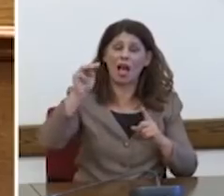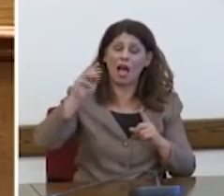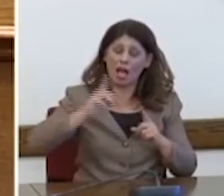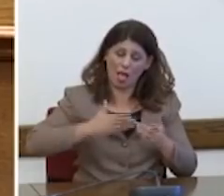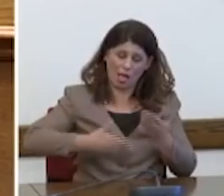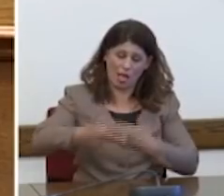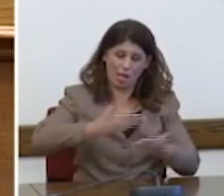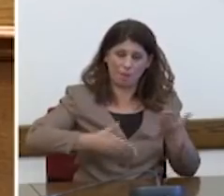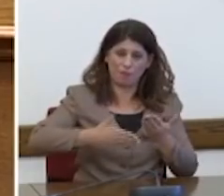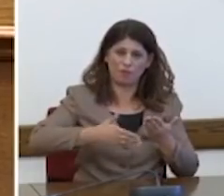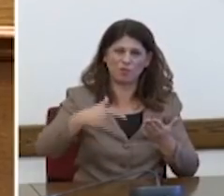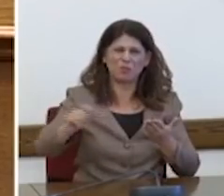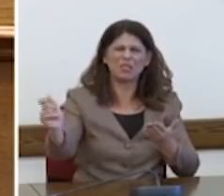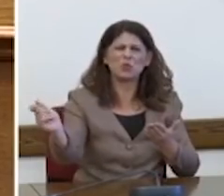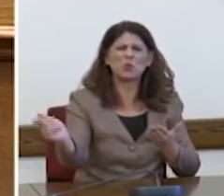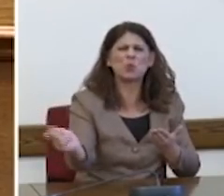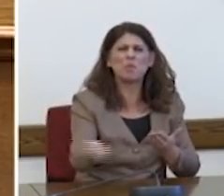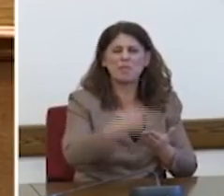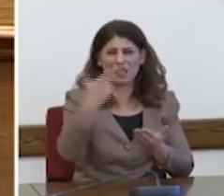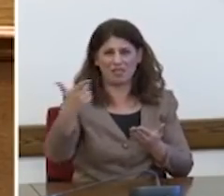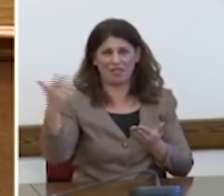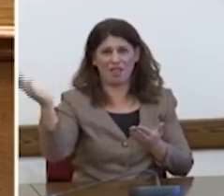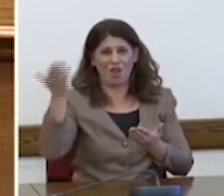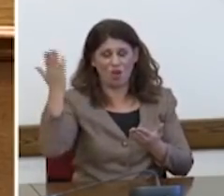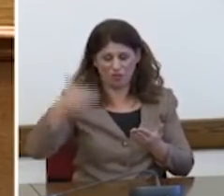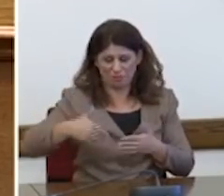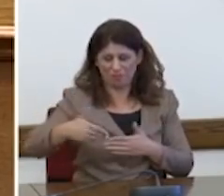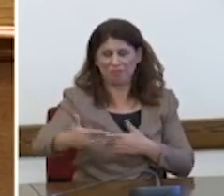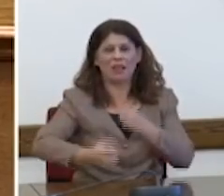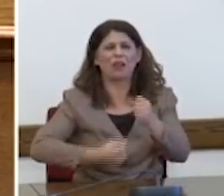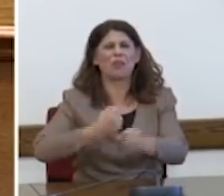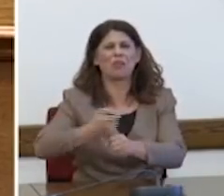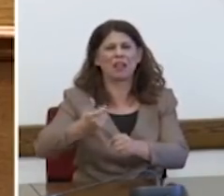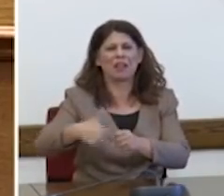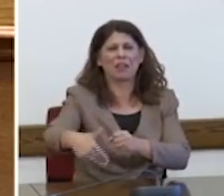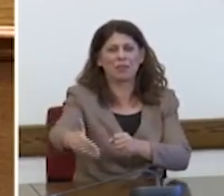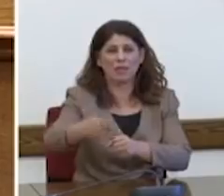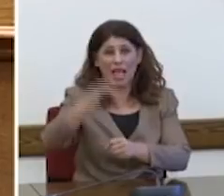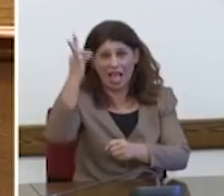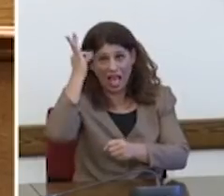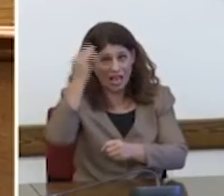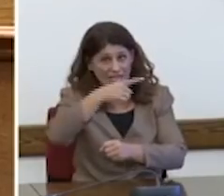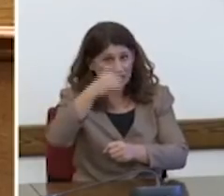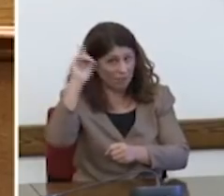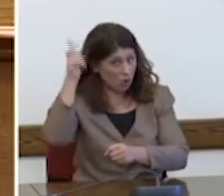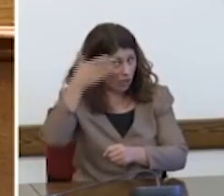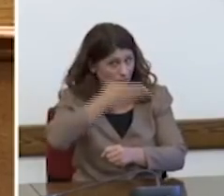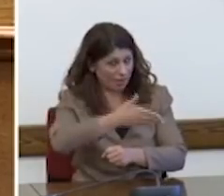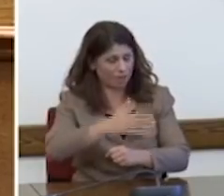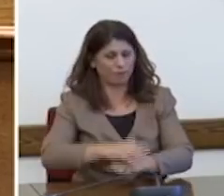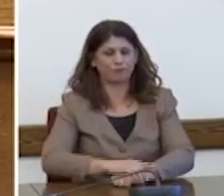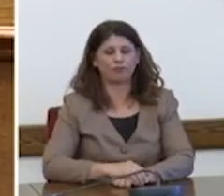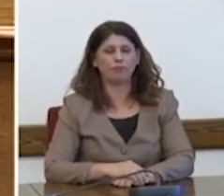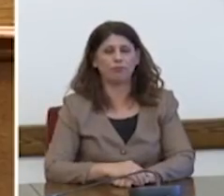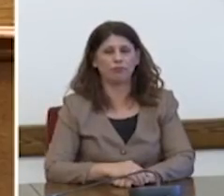που έγινε κουρελόχαρτο μόλις μερικά χρόνια αργότερα. Η Γαλλική Δημοκρατία